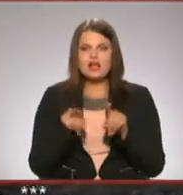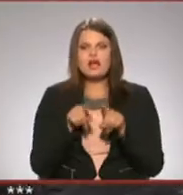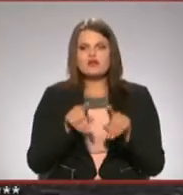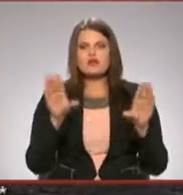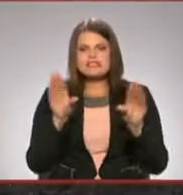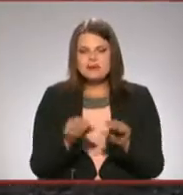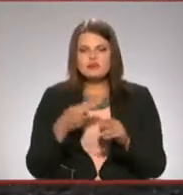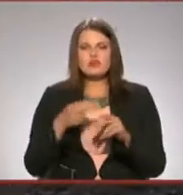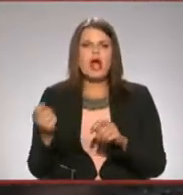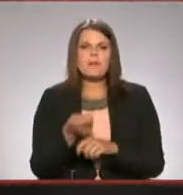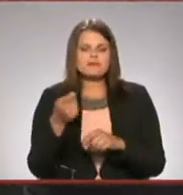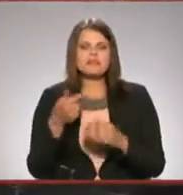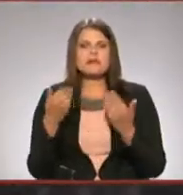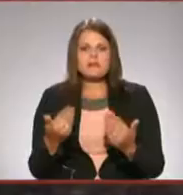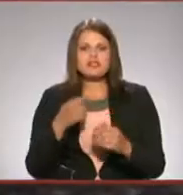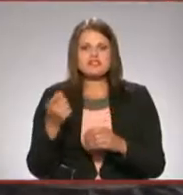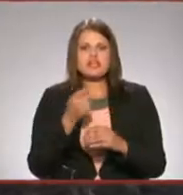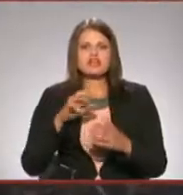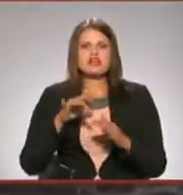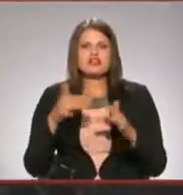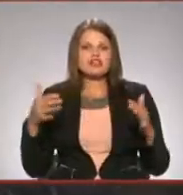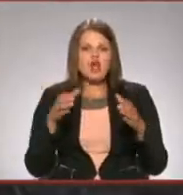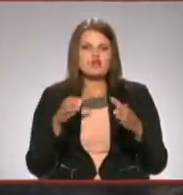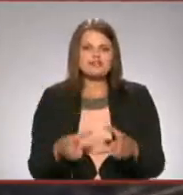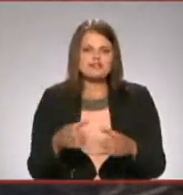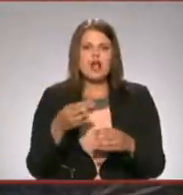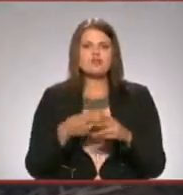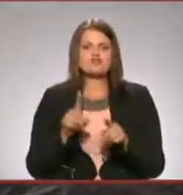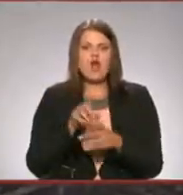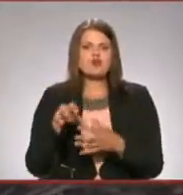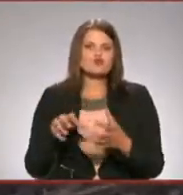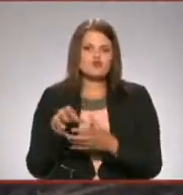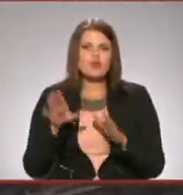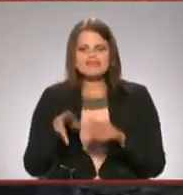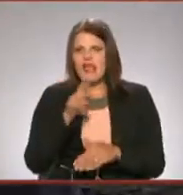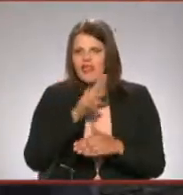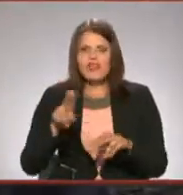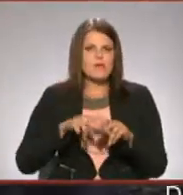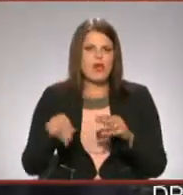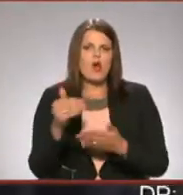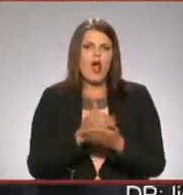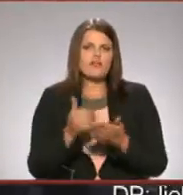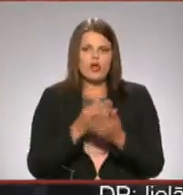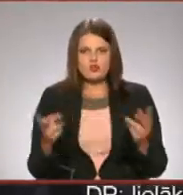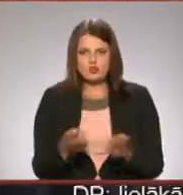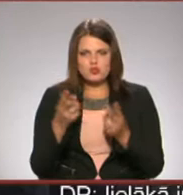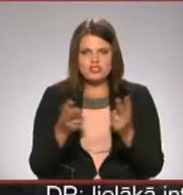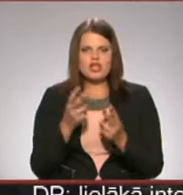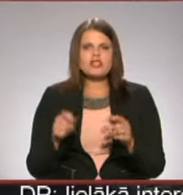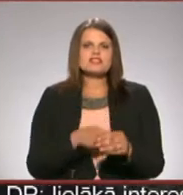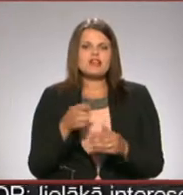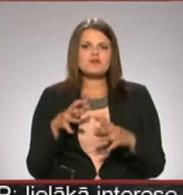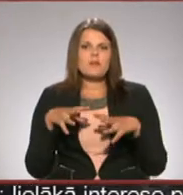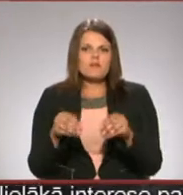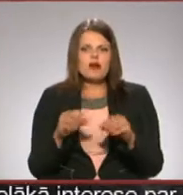un apdzēs, bet pašlaik dzēš gruzdošos celmas un sūnas, lai nepieļaut atkārtot ugunsgrēku. Dzēšanu meža dienests paveic